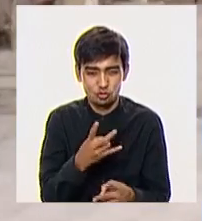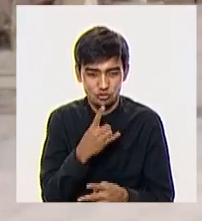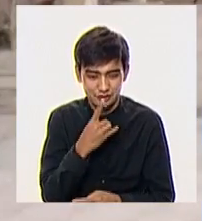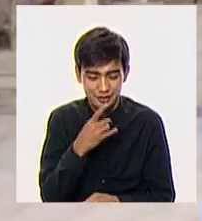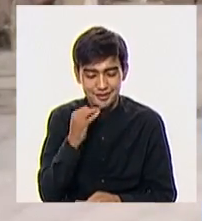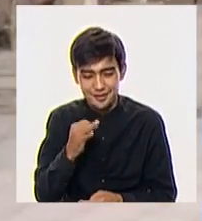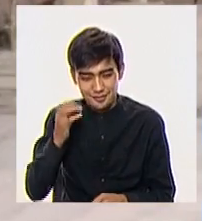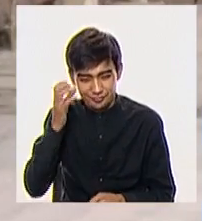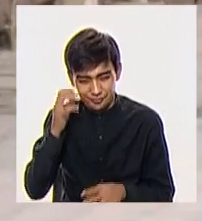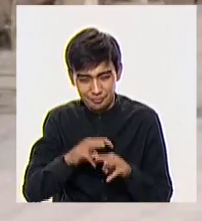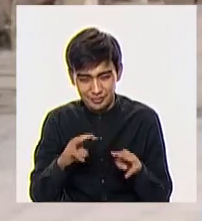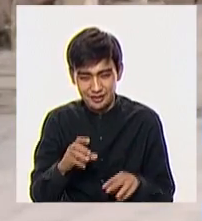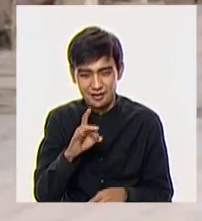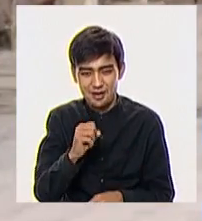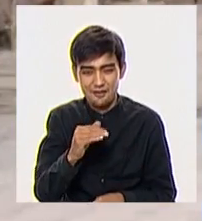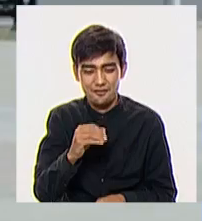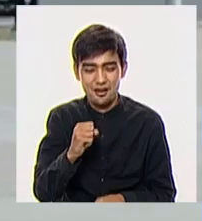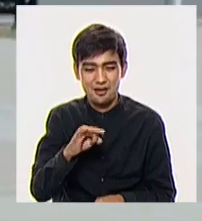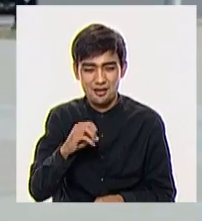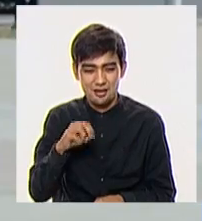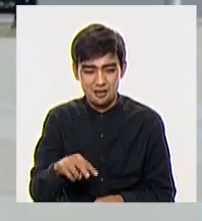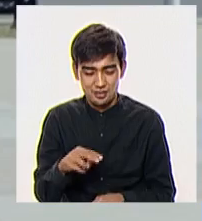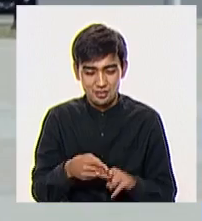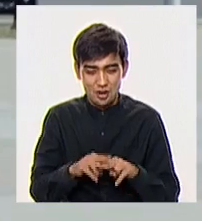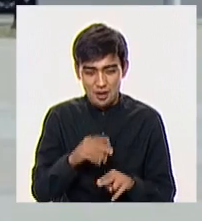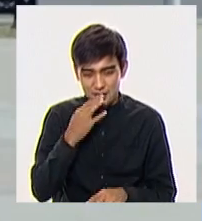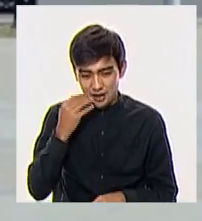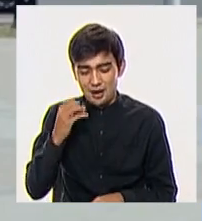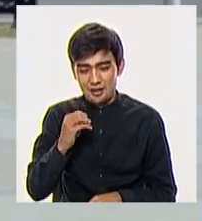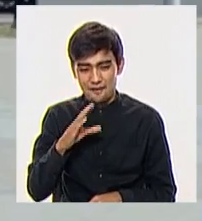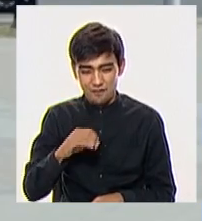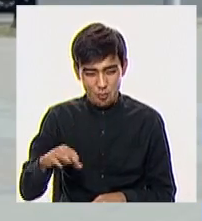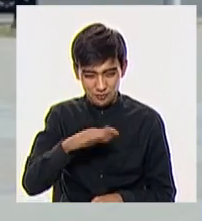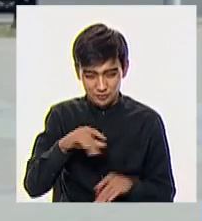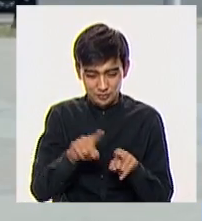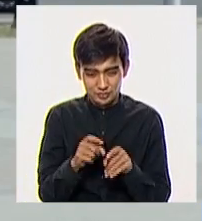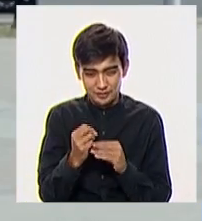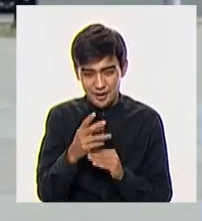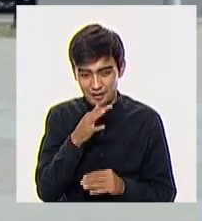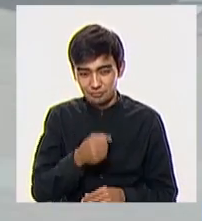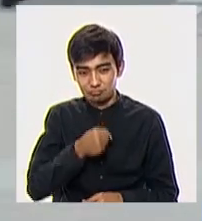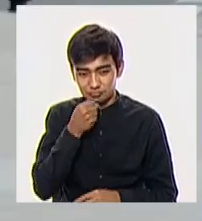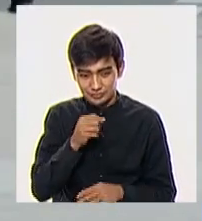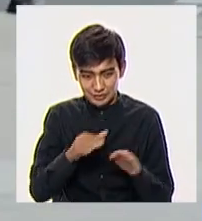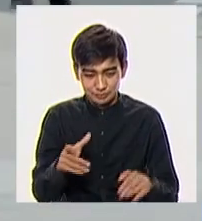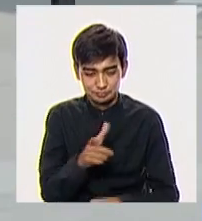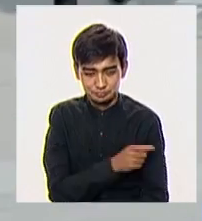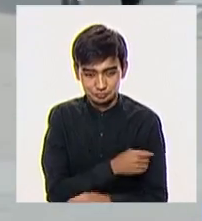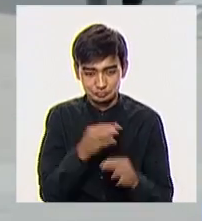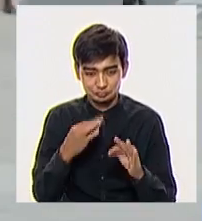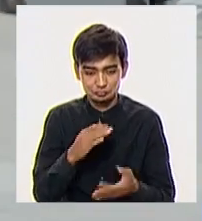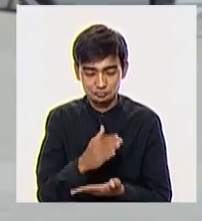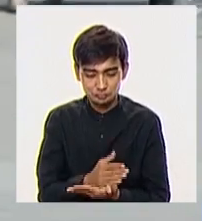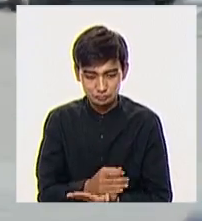медицина ғылымдарының кандидаты Рафаэль Қыпшақбаев ақш пен еуроодақ елдерінде 12 жастан асқан балаларға екпе егуге рұқсат етілгенін